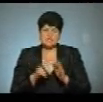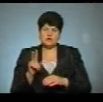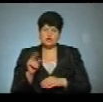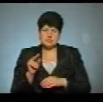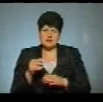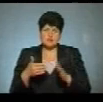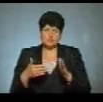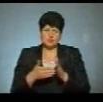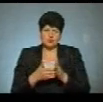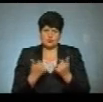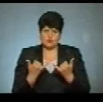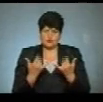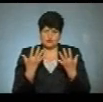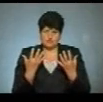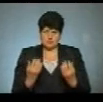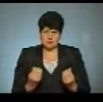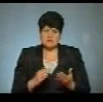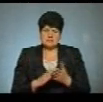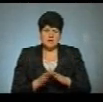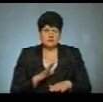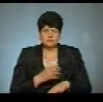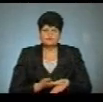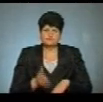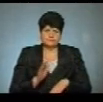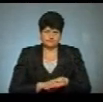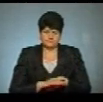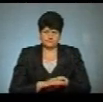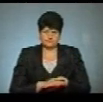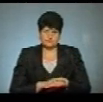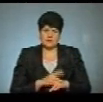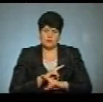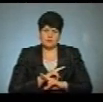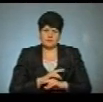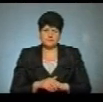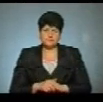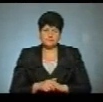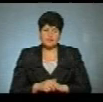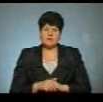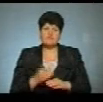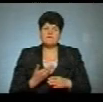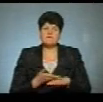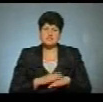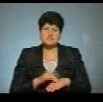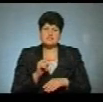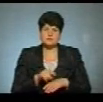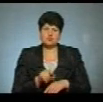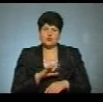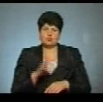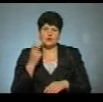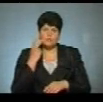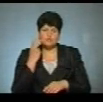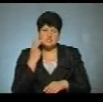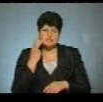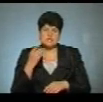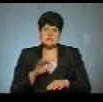по сьогоднішній день стан його важкий, ну, і помер. Важкість обумовлена ще й тим, що він мав хронічне